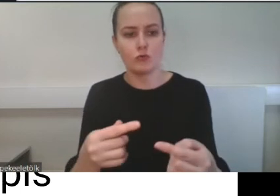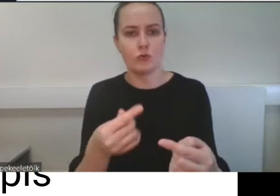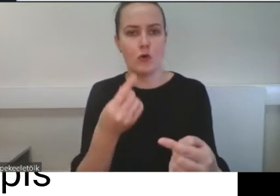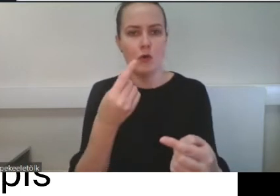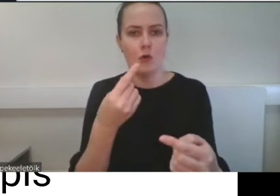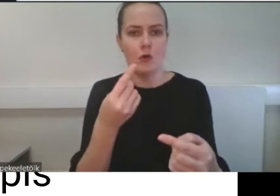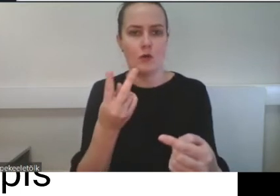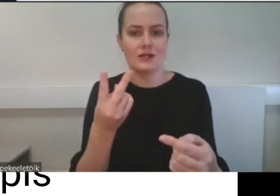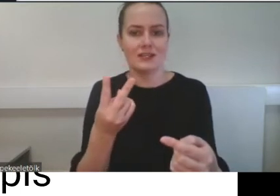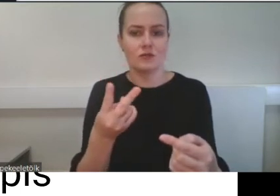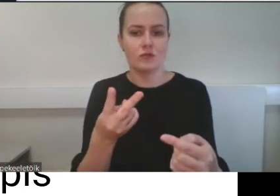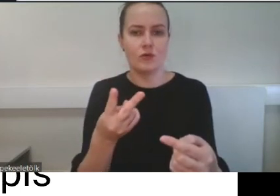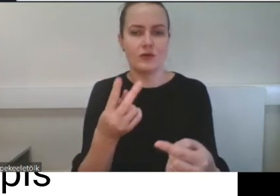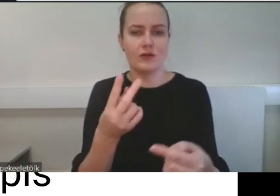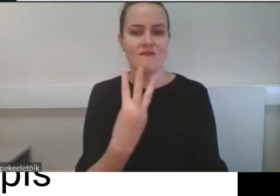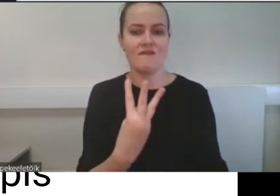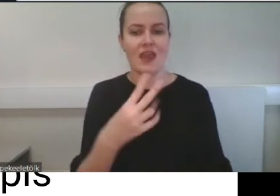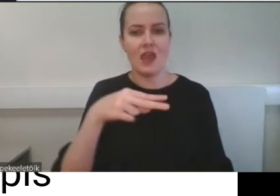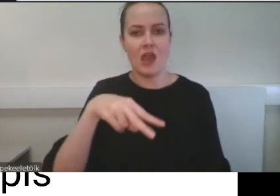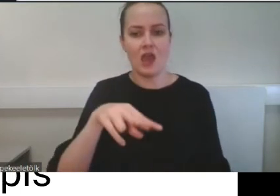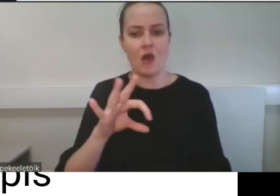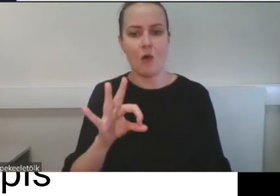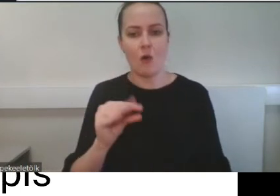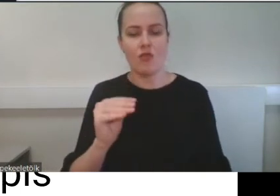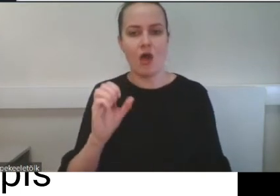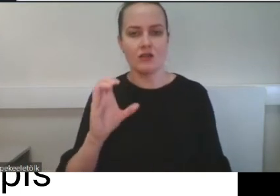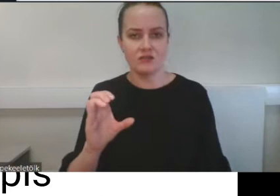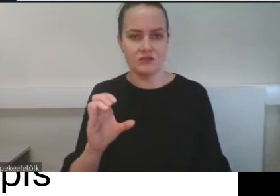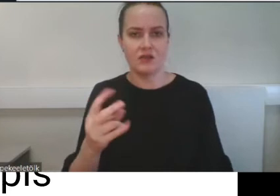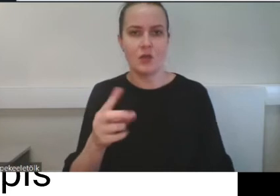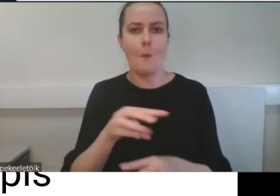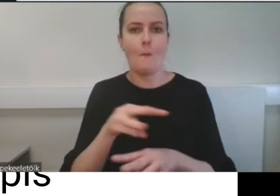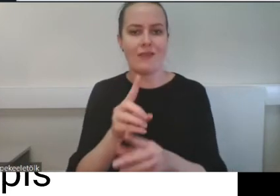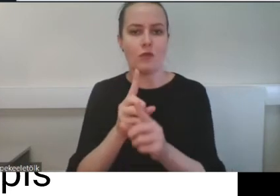ametliku puude nagu tunnus juurde lisada.